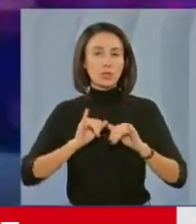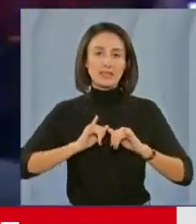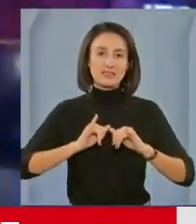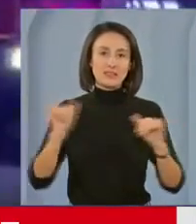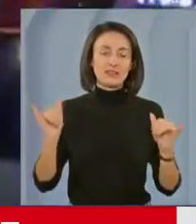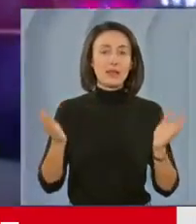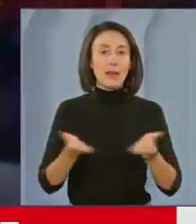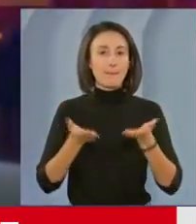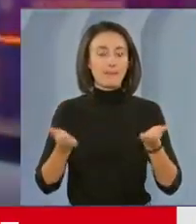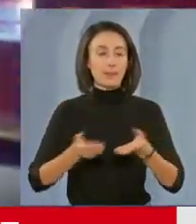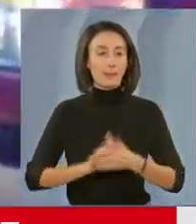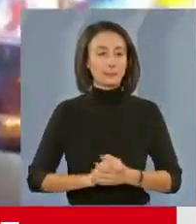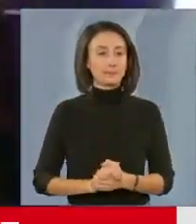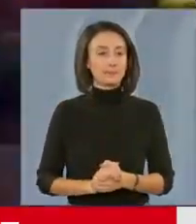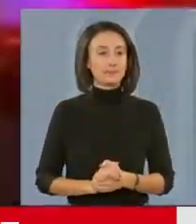extindă cu repeziciune.